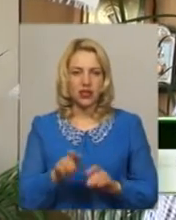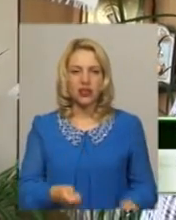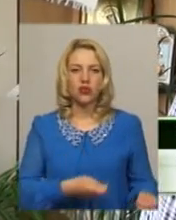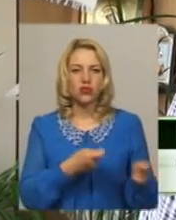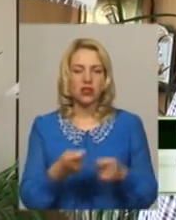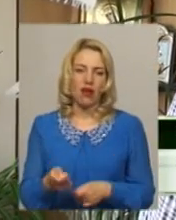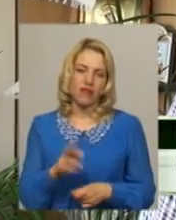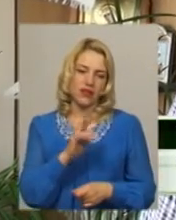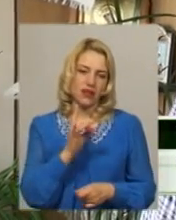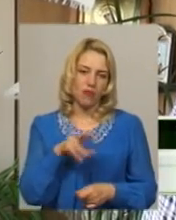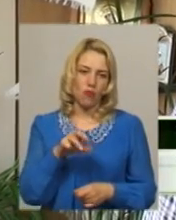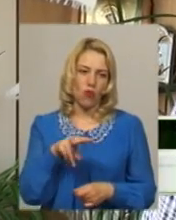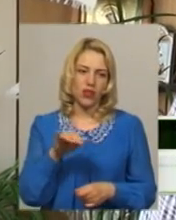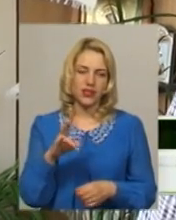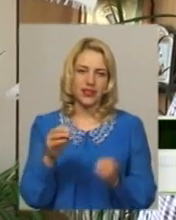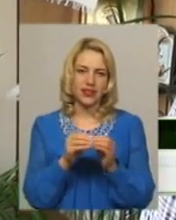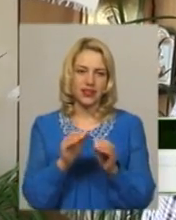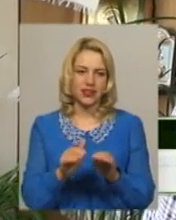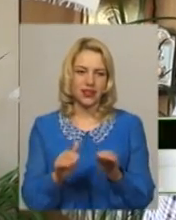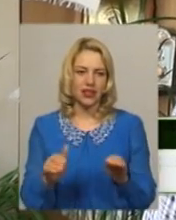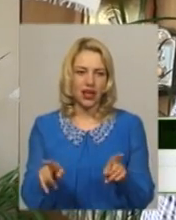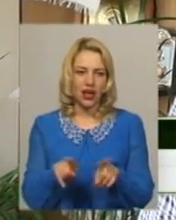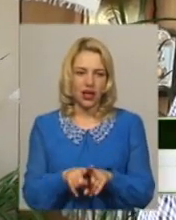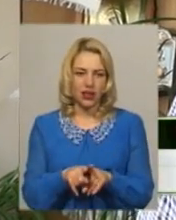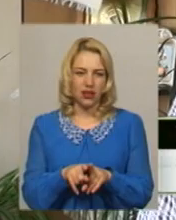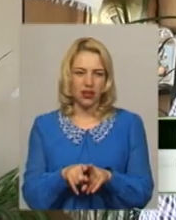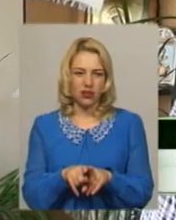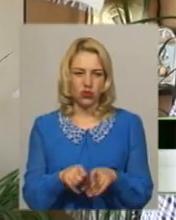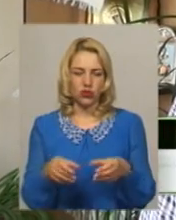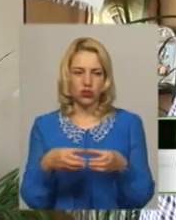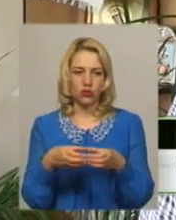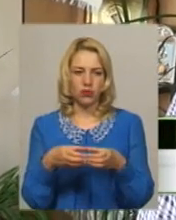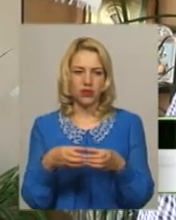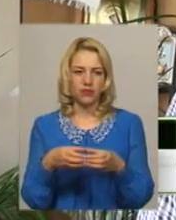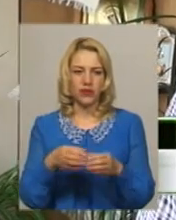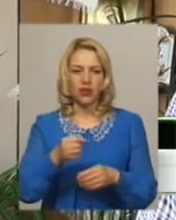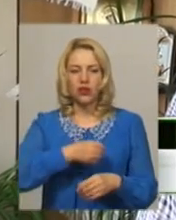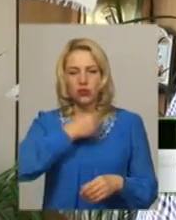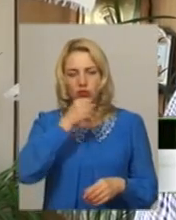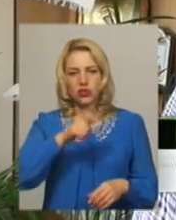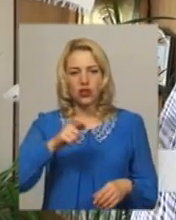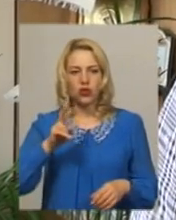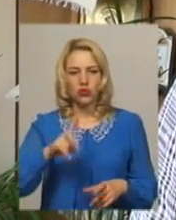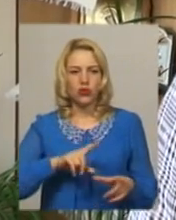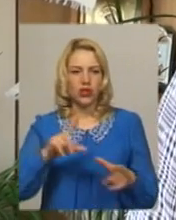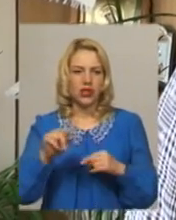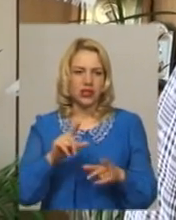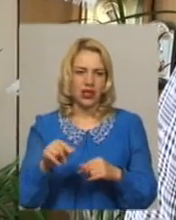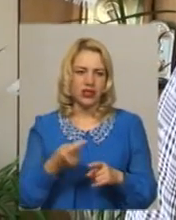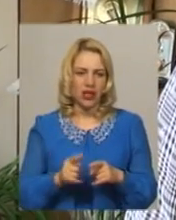Ярмолинці, 10 дітей. А також група дорослих осіб, які їздили за ними.